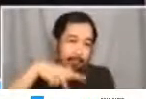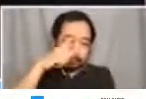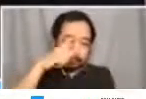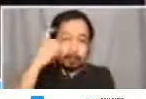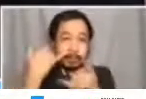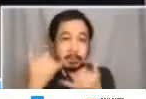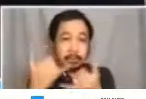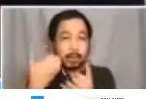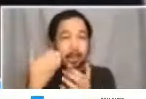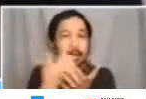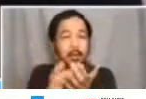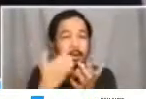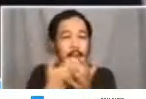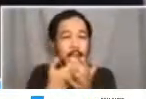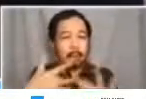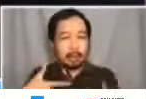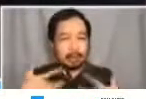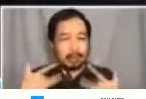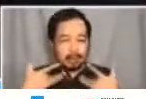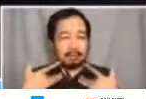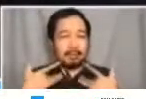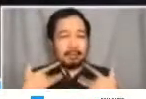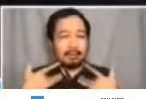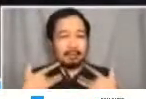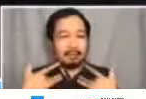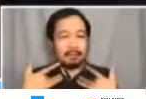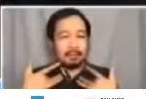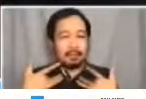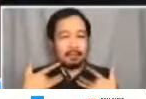po ba ang ating pagbabalik operasyon kahapon?